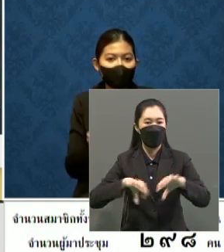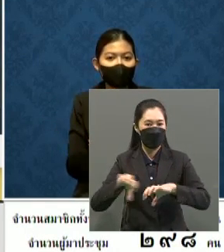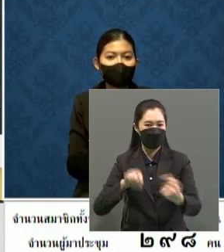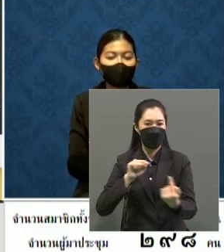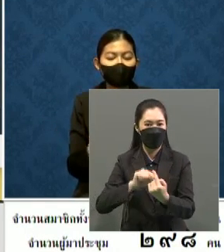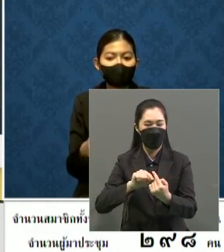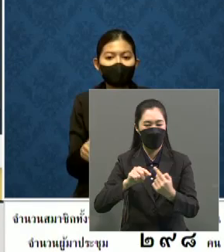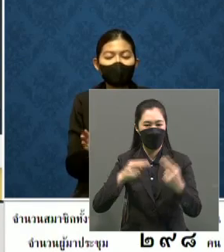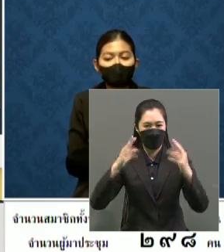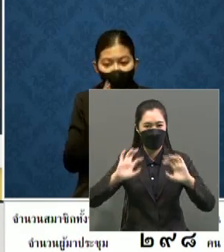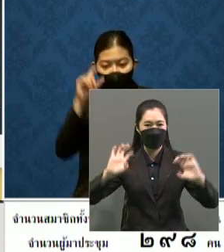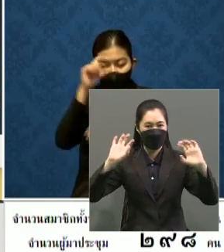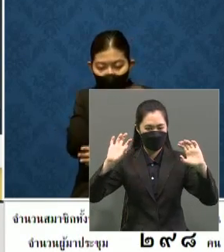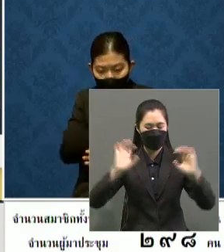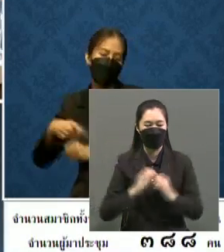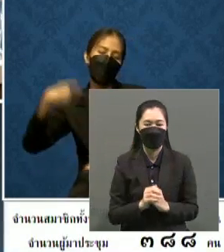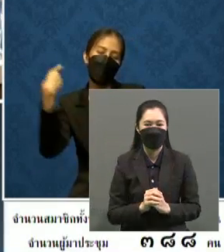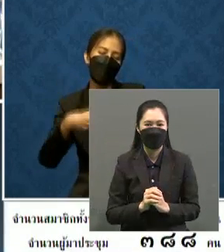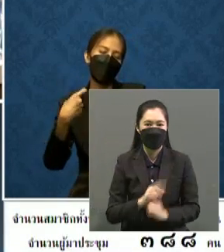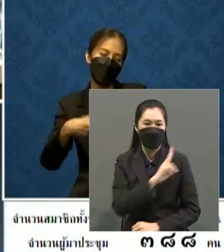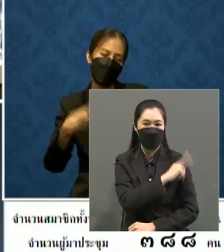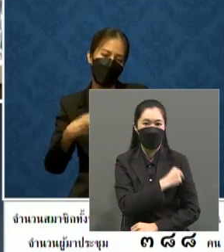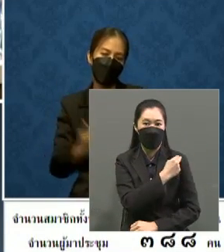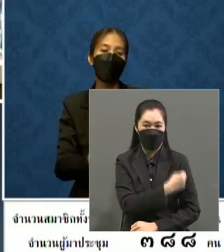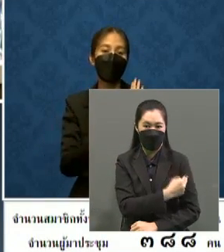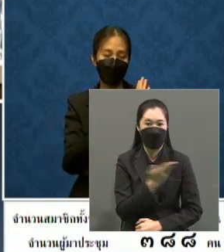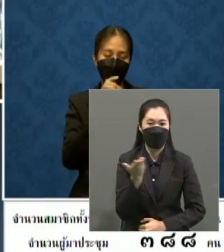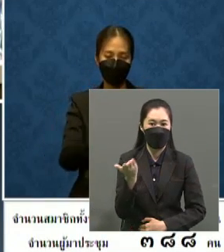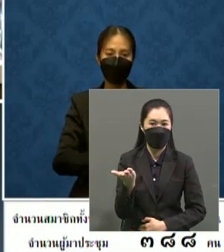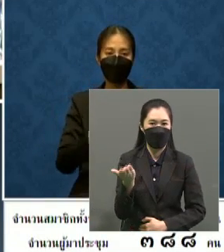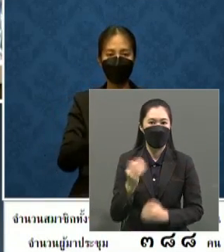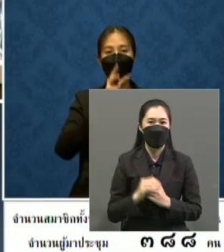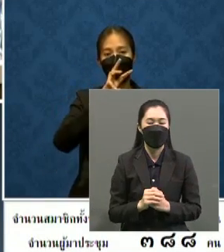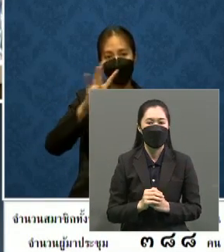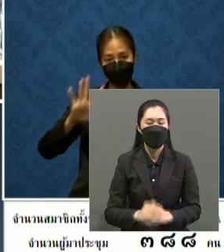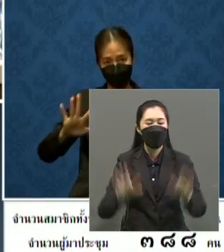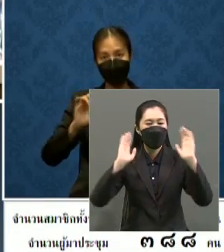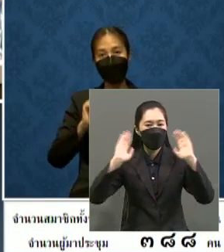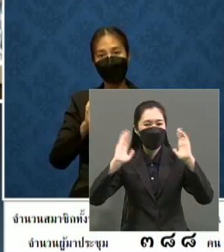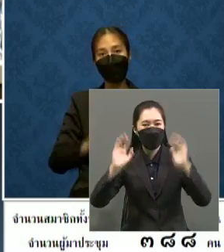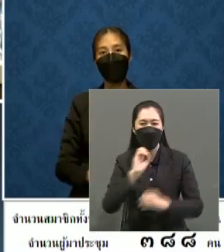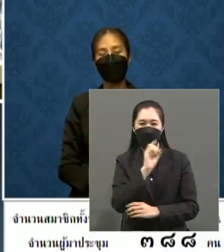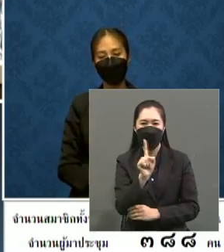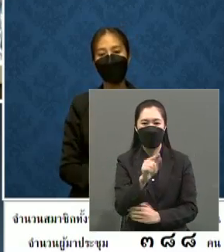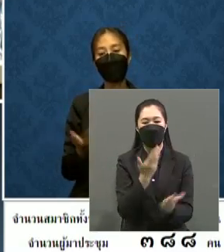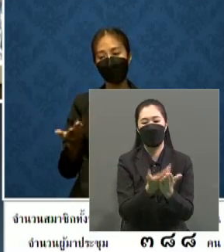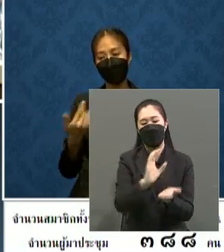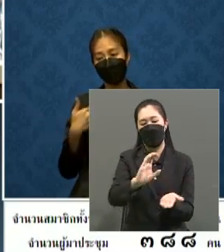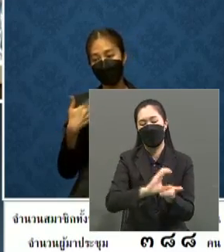ภาครัฐด้านนายแพทย์ชนน่านสีแก้วผู้นำฝ่ายค้านหากก็ได้อภิปรายไม่เห็นด้วยกับร่างงบประม